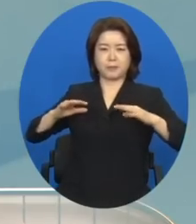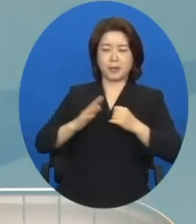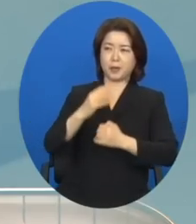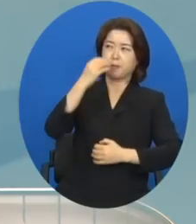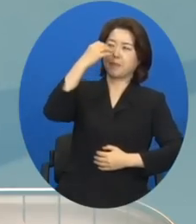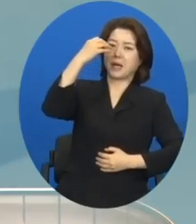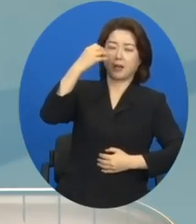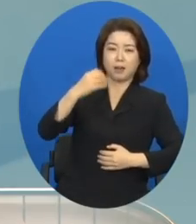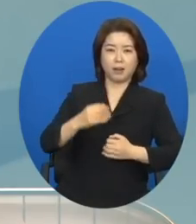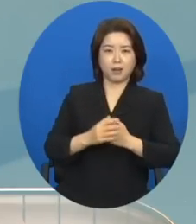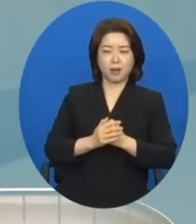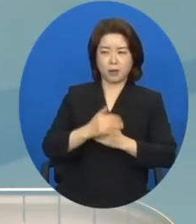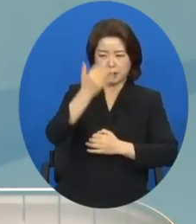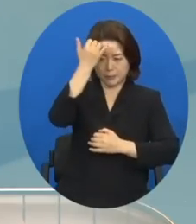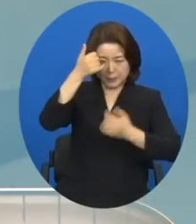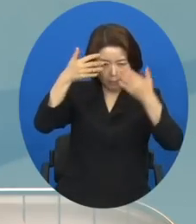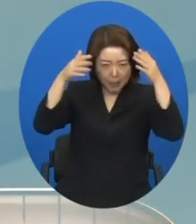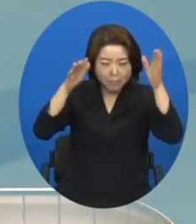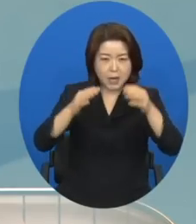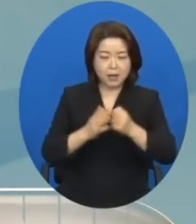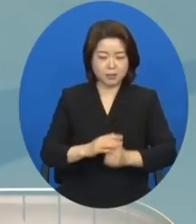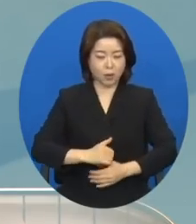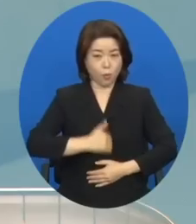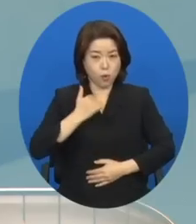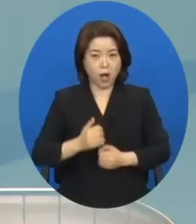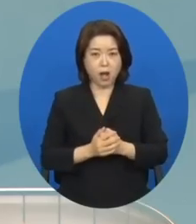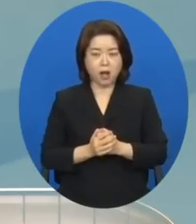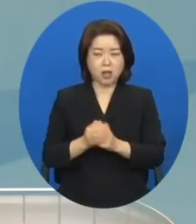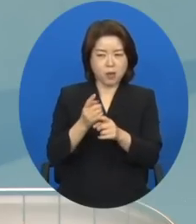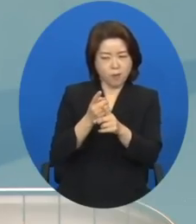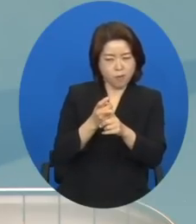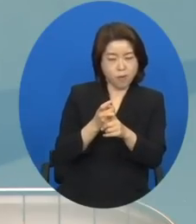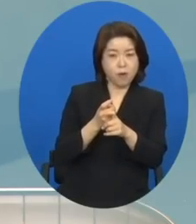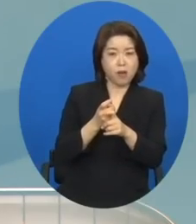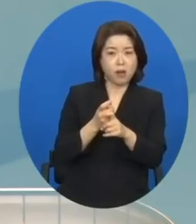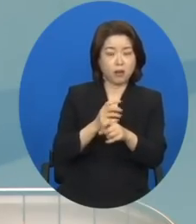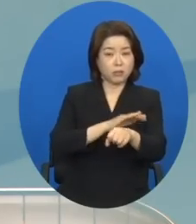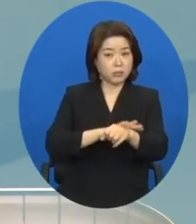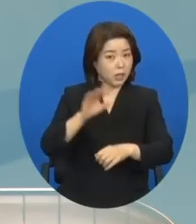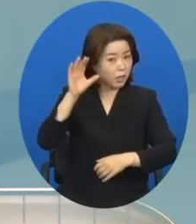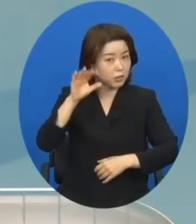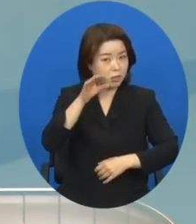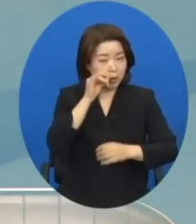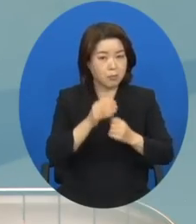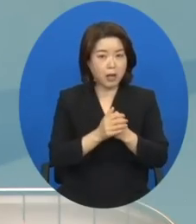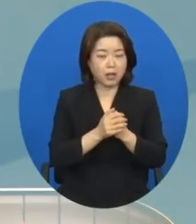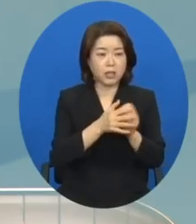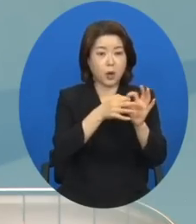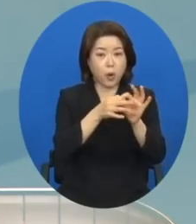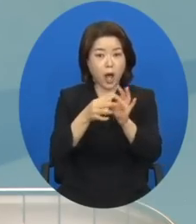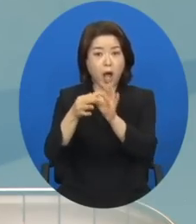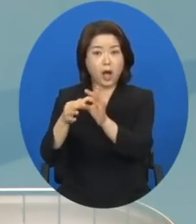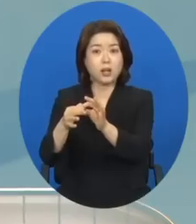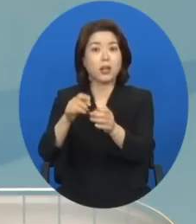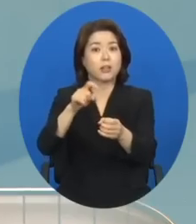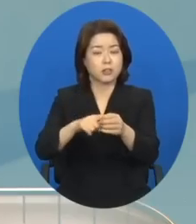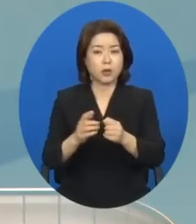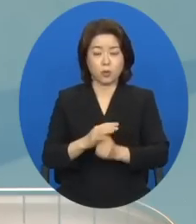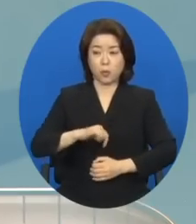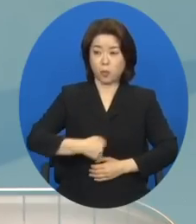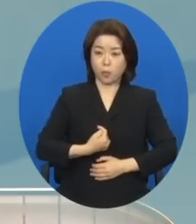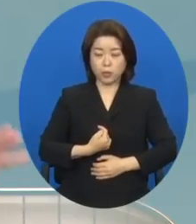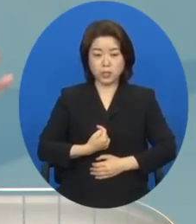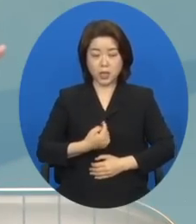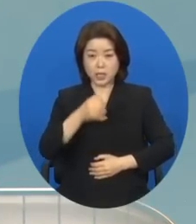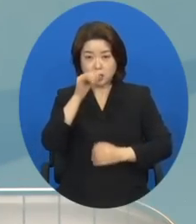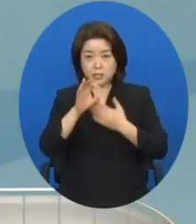교만하고 무례하고 성내고 원한을 품는 것. 한번 잘 들어보세요. 다 관계적인 겁니다. 혼자 있으면 하지 않을